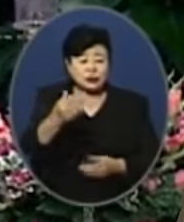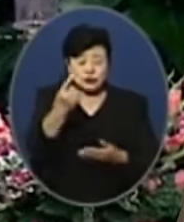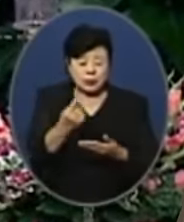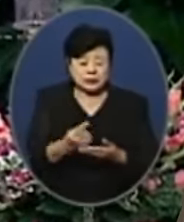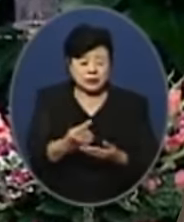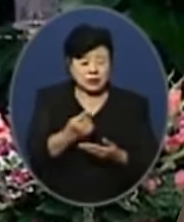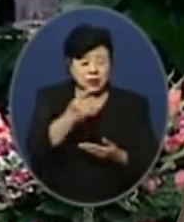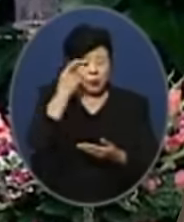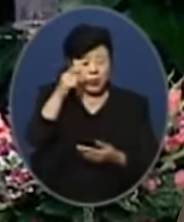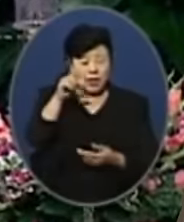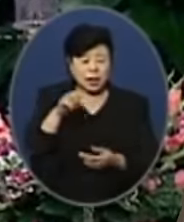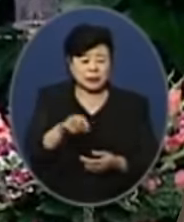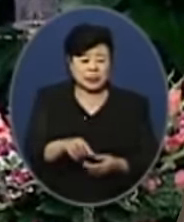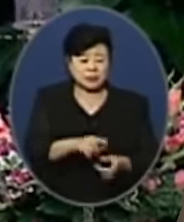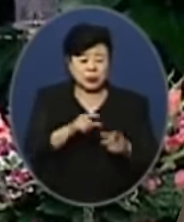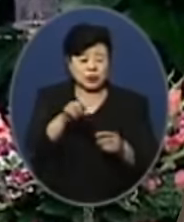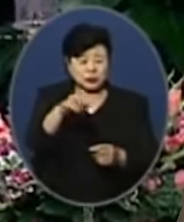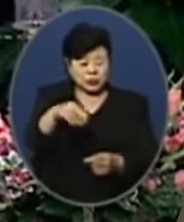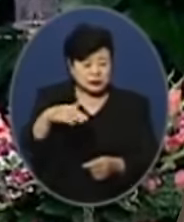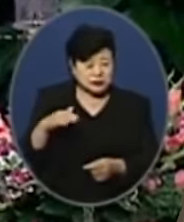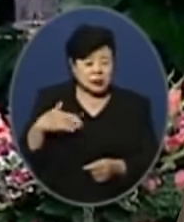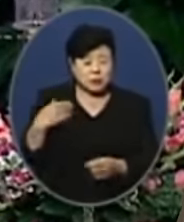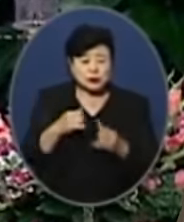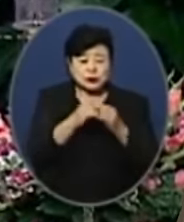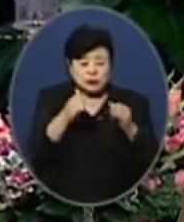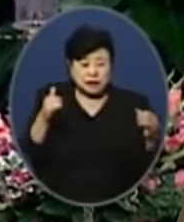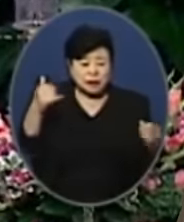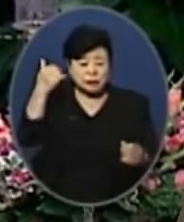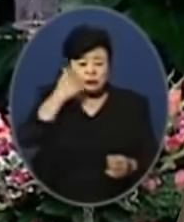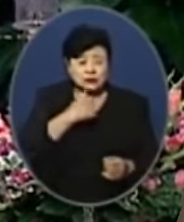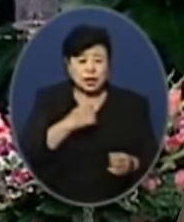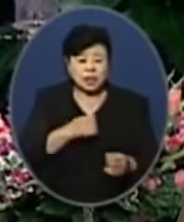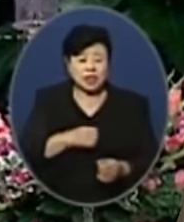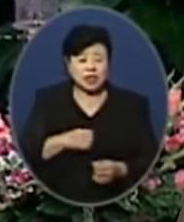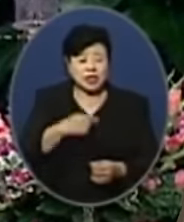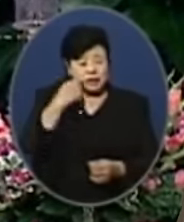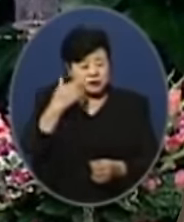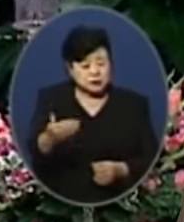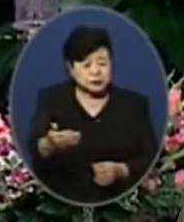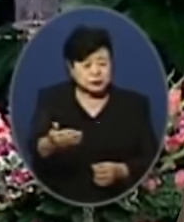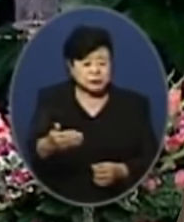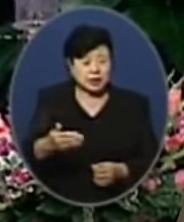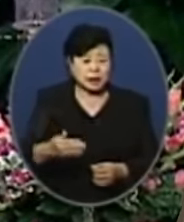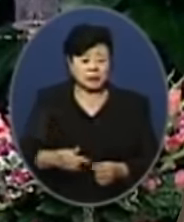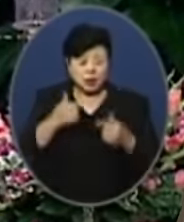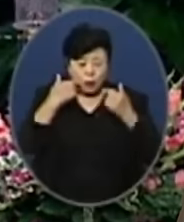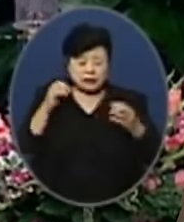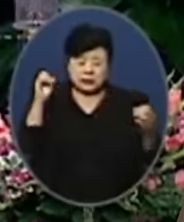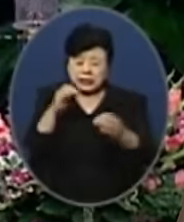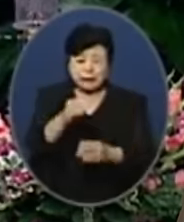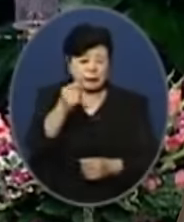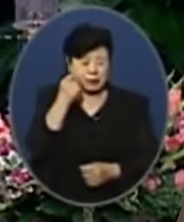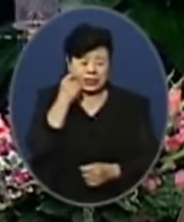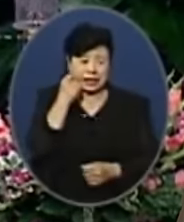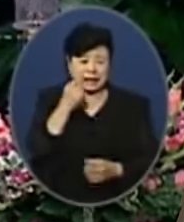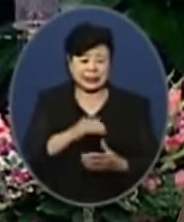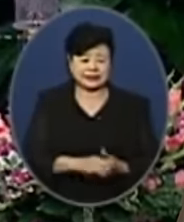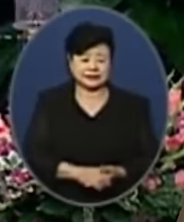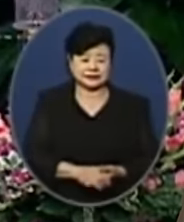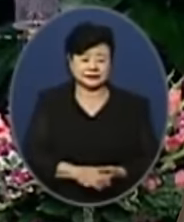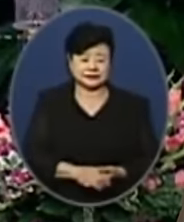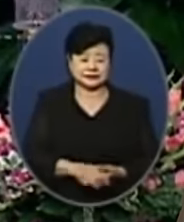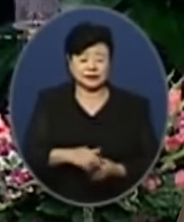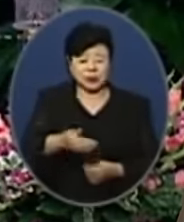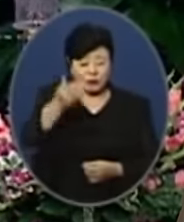와서 어디로 가는지 알지 못하는 인간은 그 누구도 이 질문에 명쾌한 대답을 할 수가 없습니다.